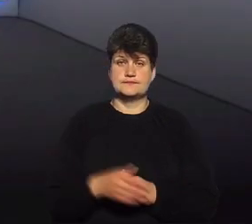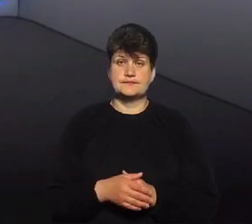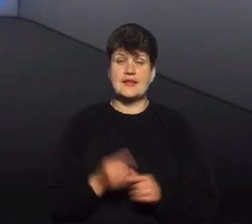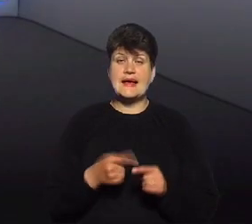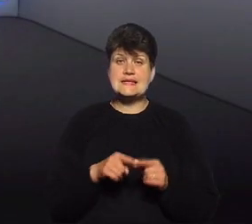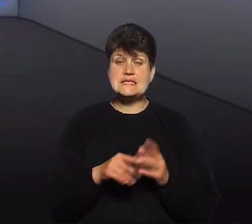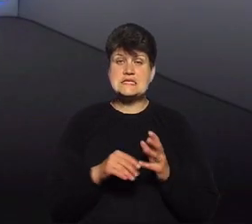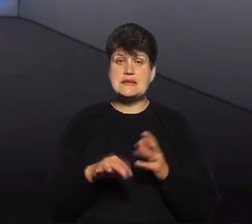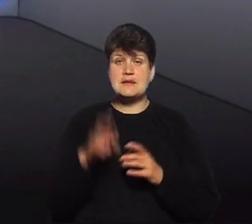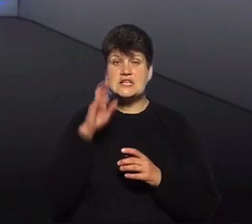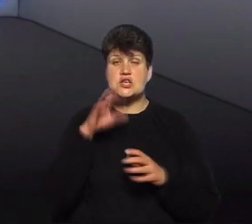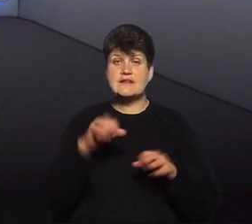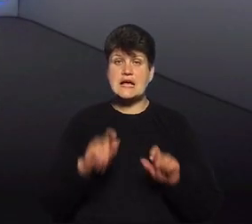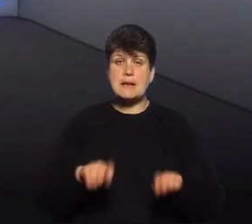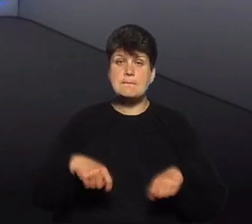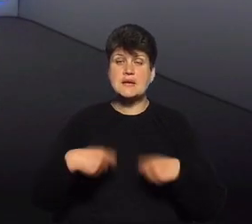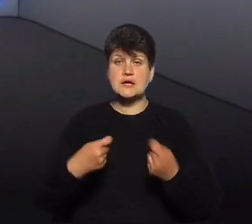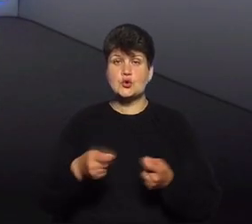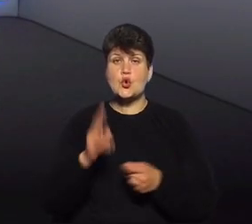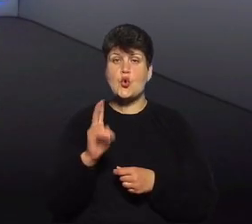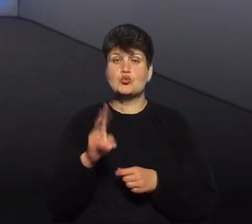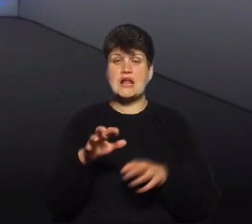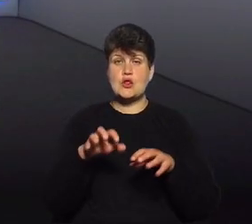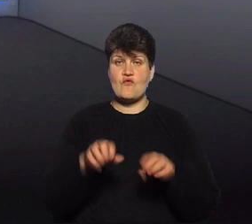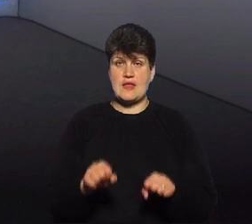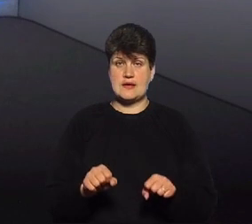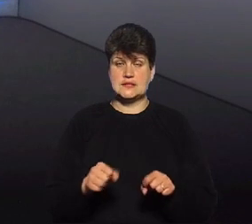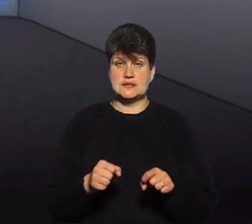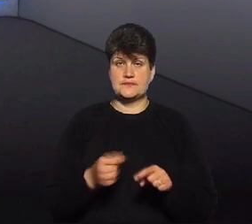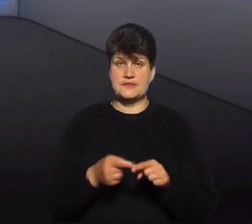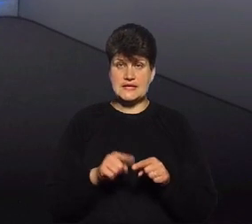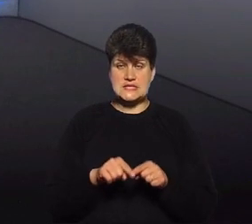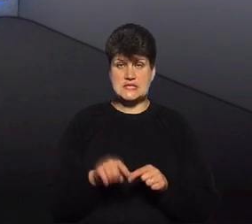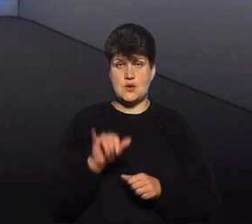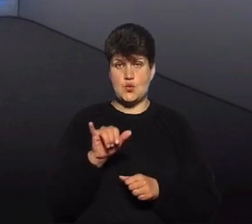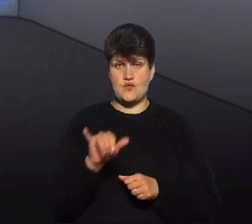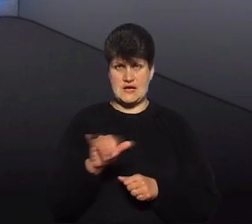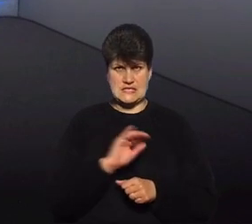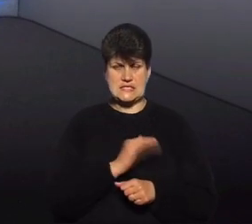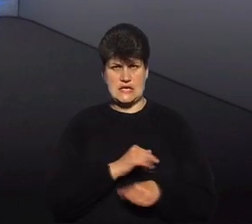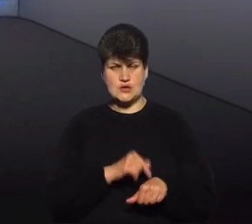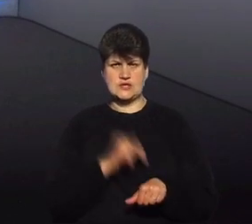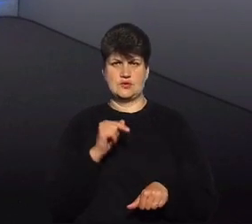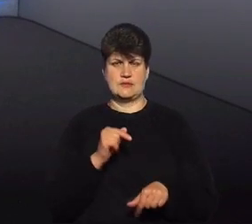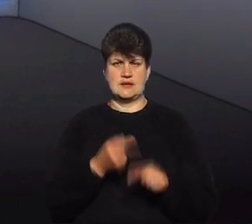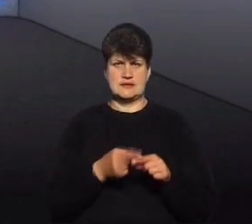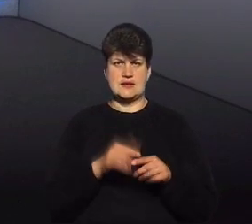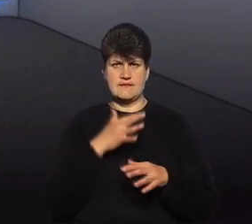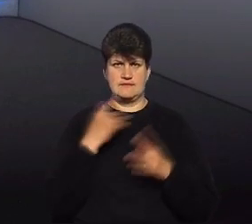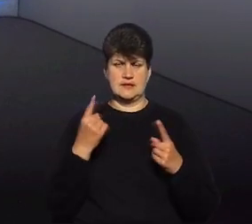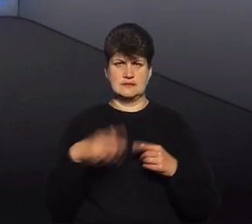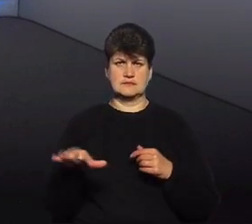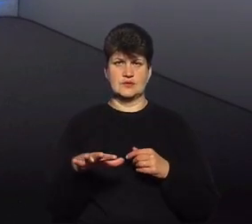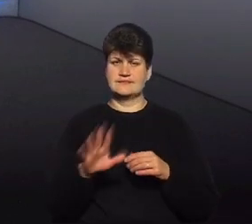які передають в комунальну власність, це вас сильно зачепило? Багато це територій чи ні? Ні, відносно не багато,